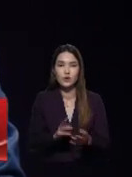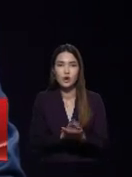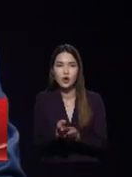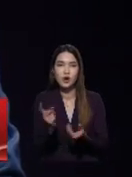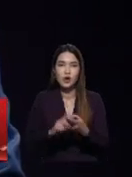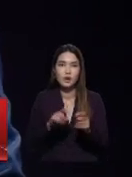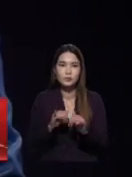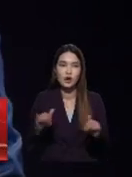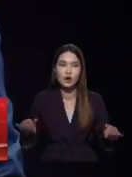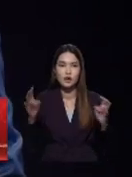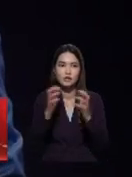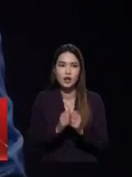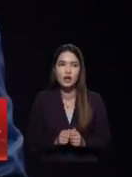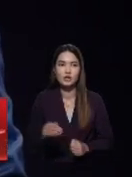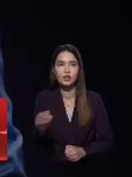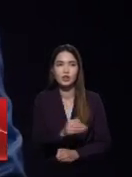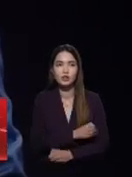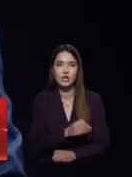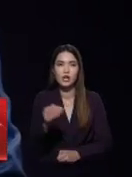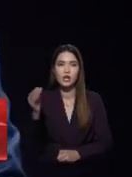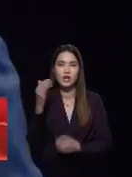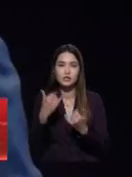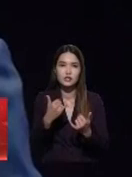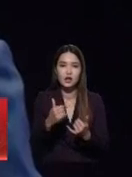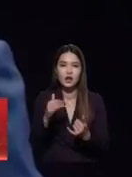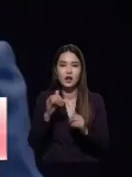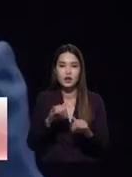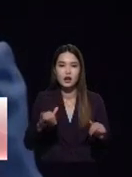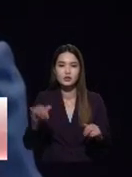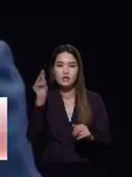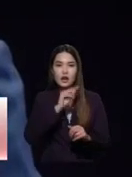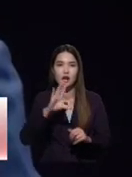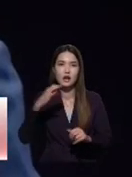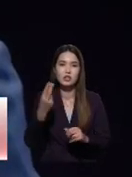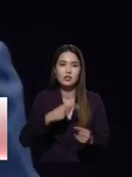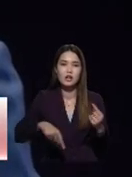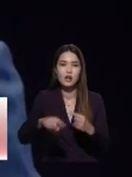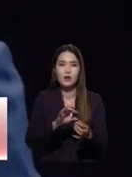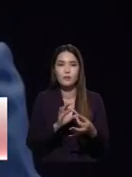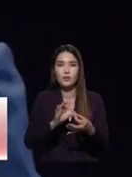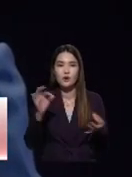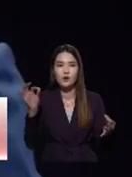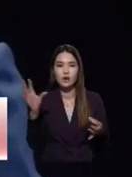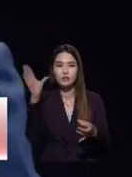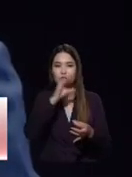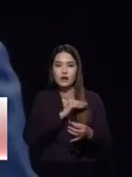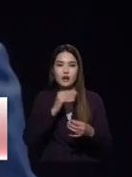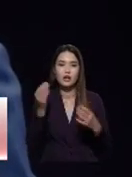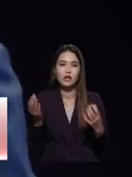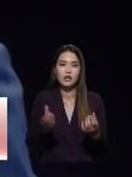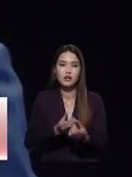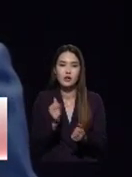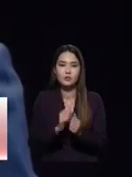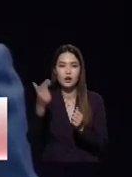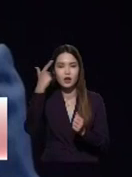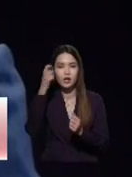и решение актуальных социальных проблем. Социальные предприниматели в нашей стране получают право на